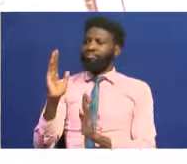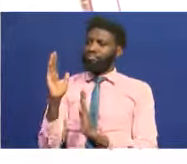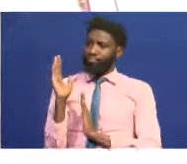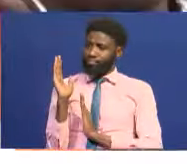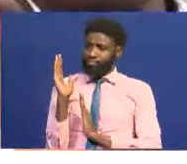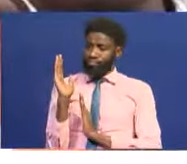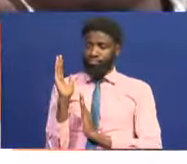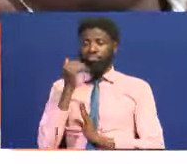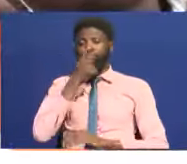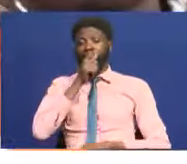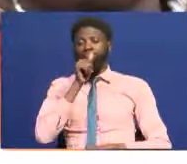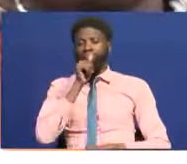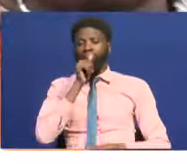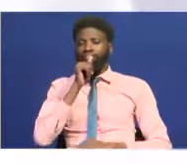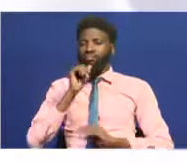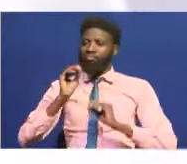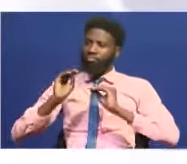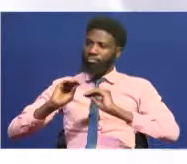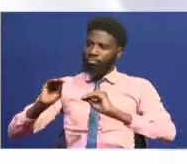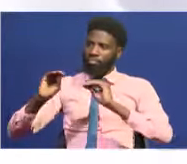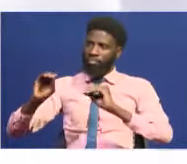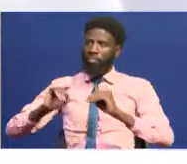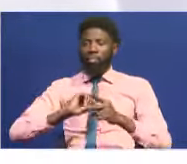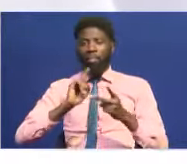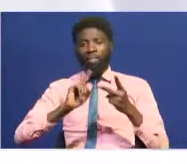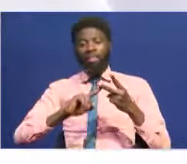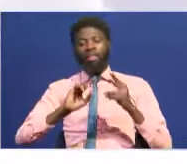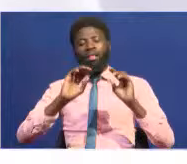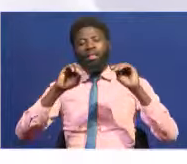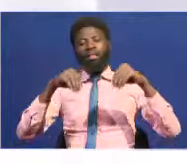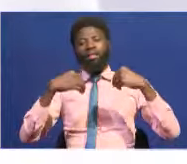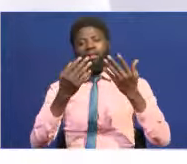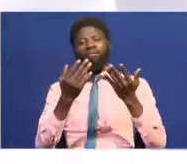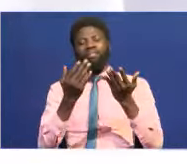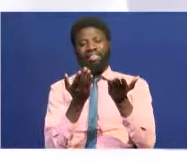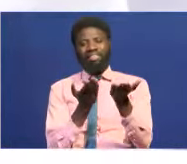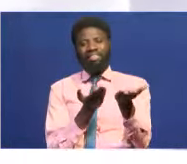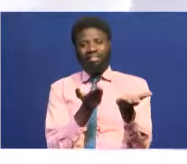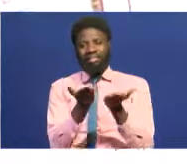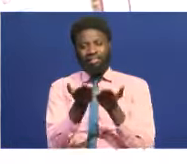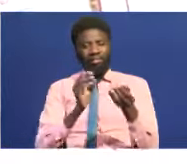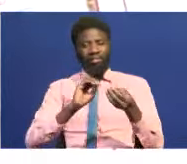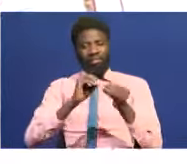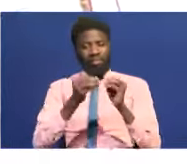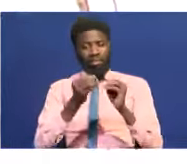kibinafsi na kuanzishwa kwa nambari za huduma kwa walinzi.